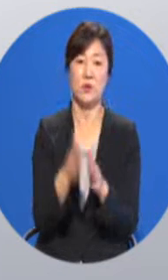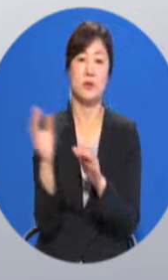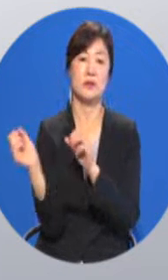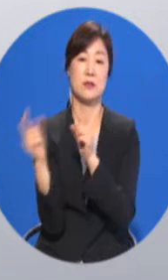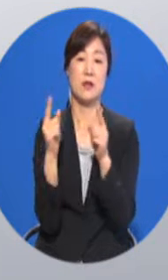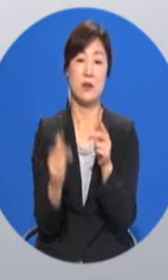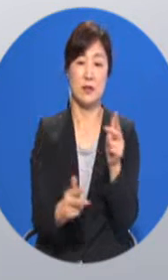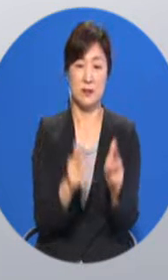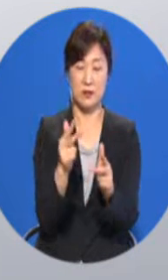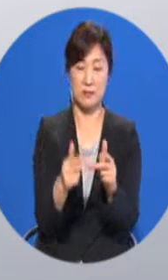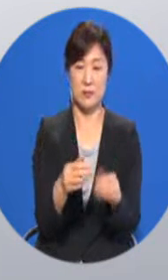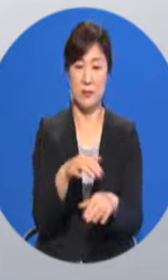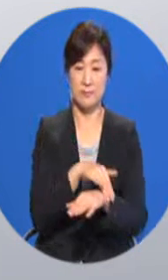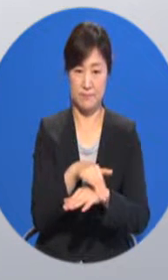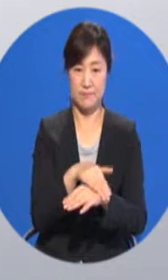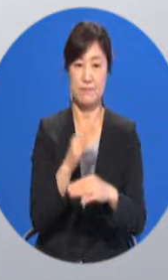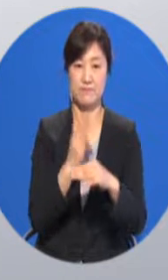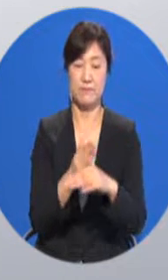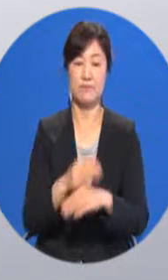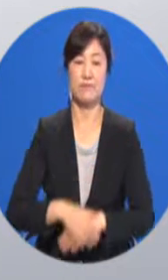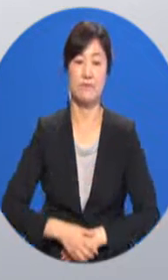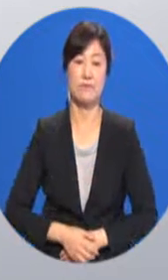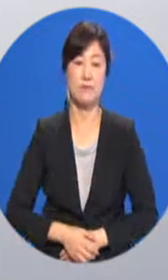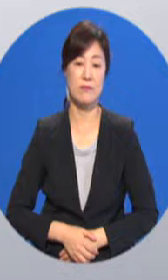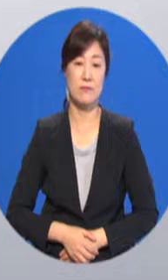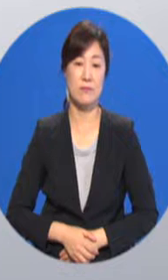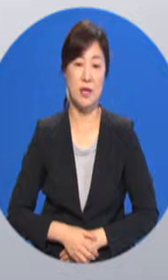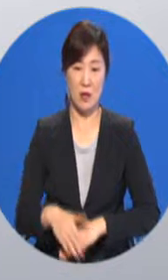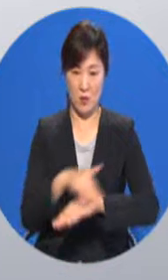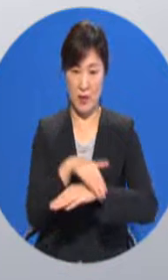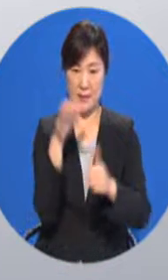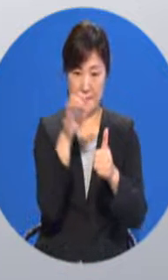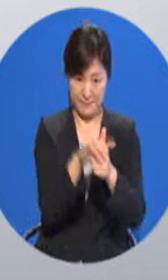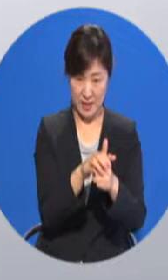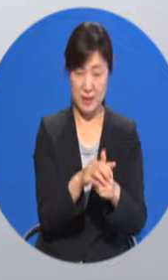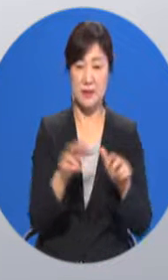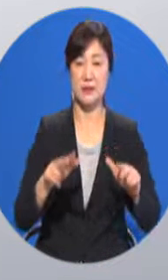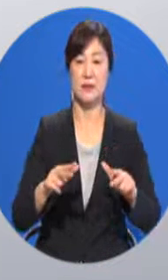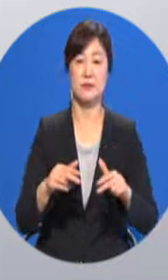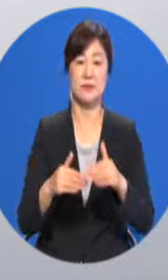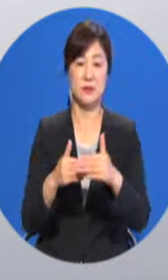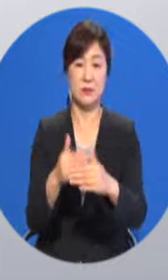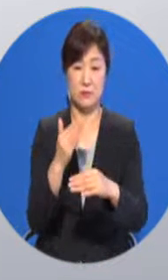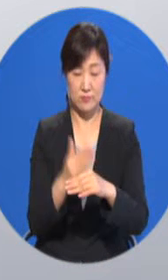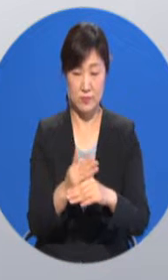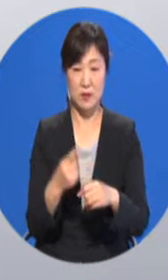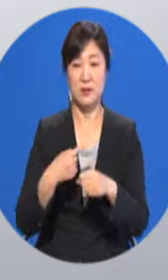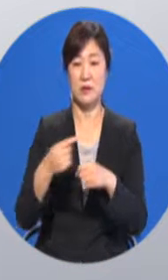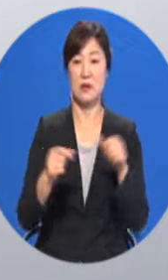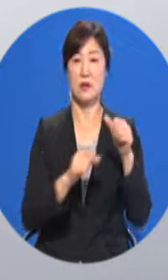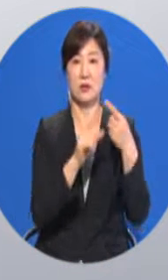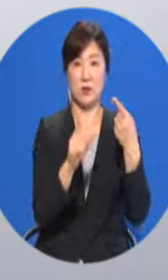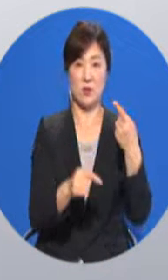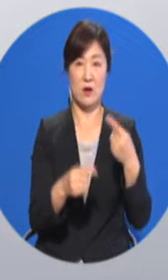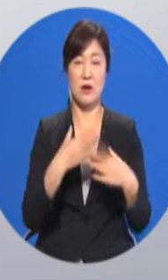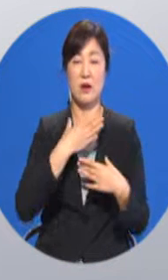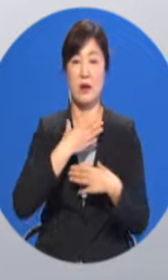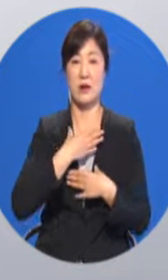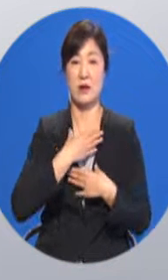도시개발 사업을 구상하고 있습니다. 용역을 착수해서 지금 진행 중에 있고 내년 1월경에